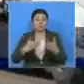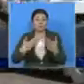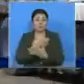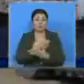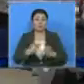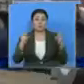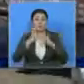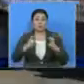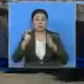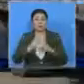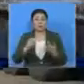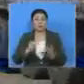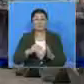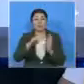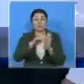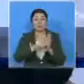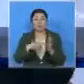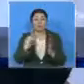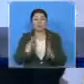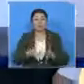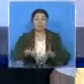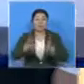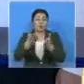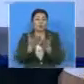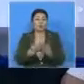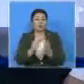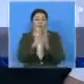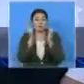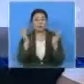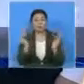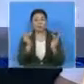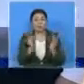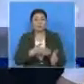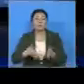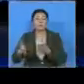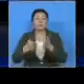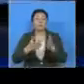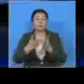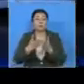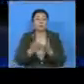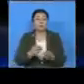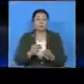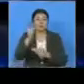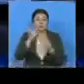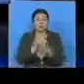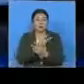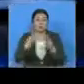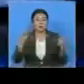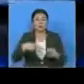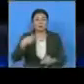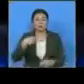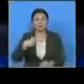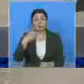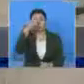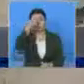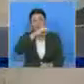барысын тексерді. Жобада жолды 4 жолаққа дейін кеңейту, көпірлер және темір жол арқылы өтетін жол өткелдерін салу қарастырылған. Нысан